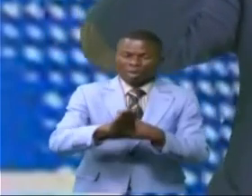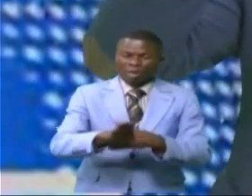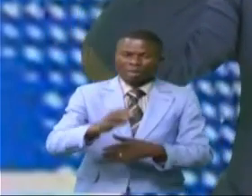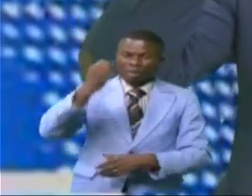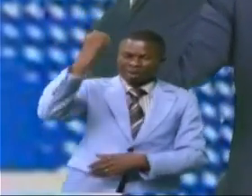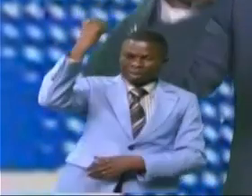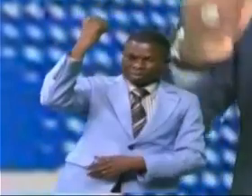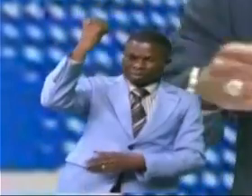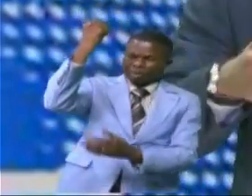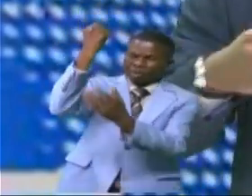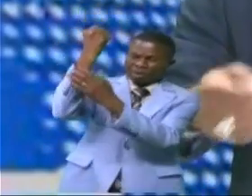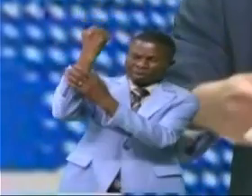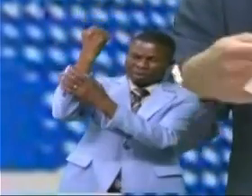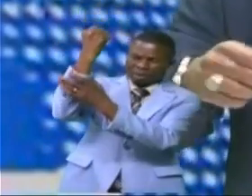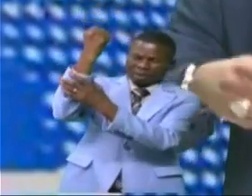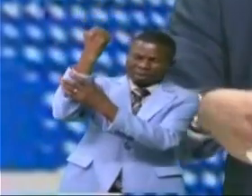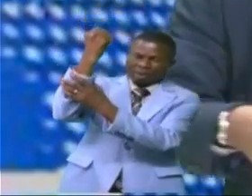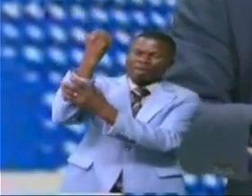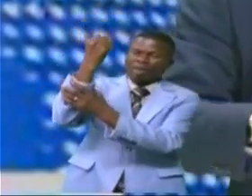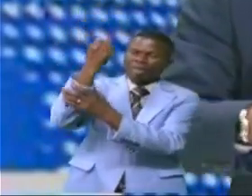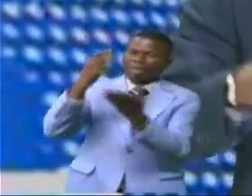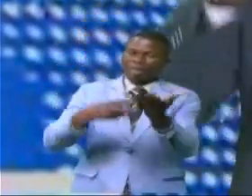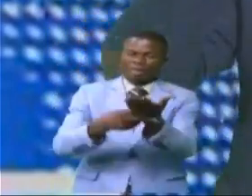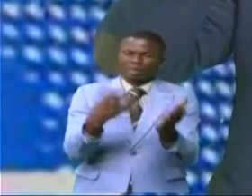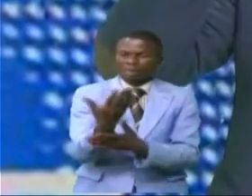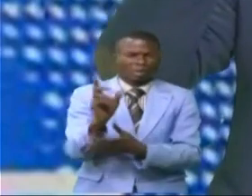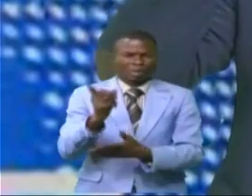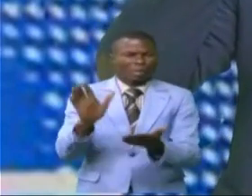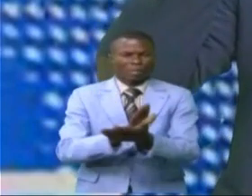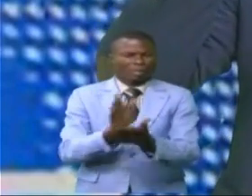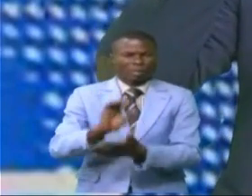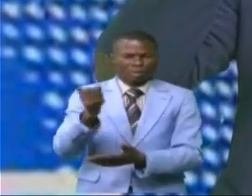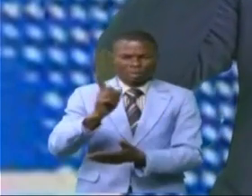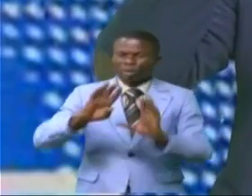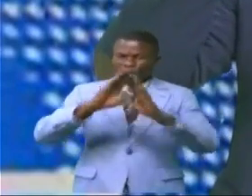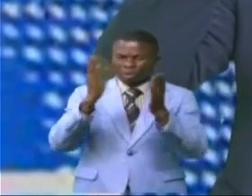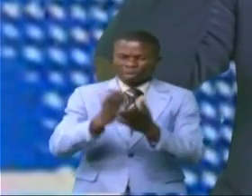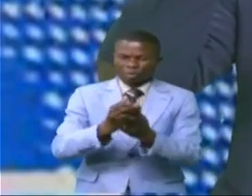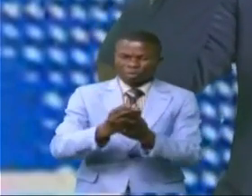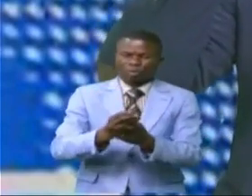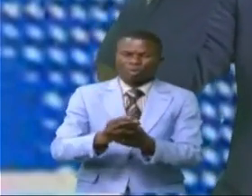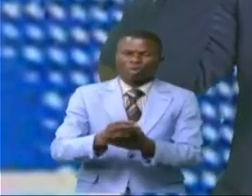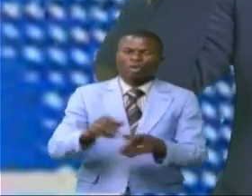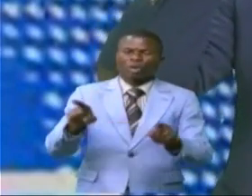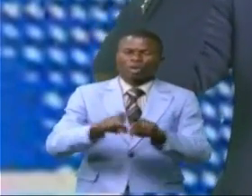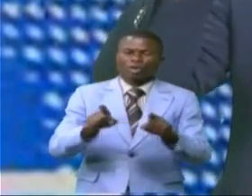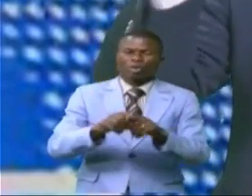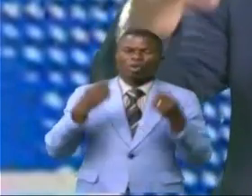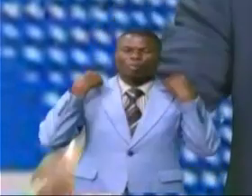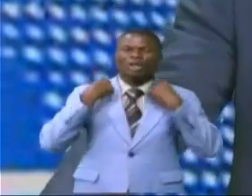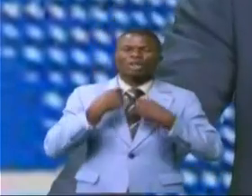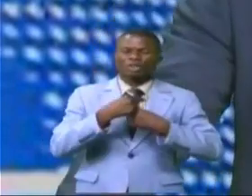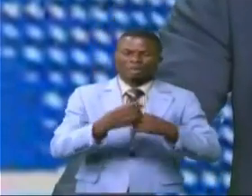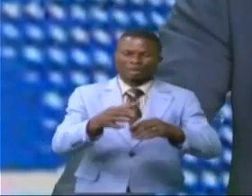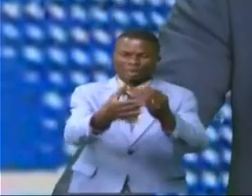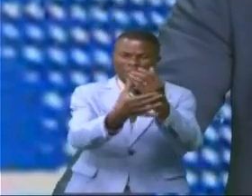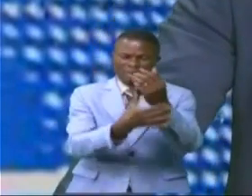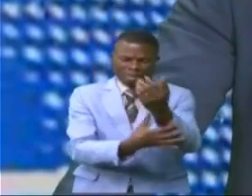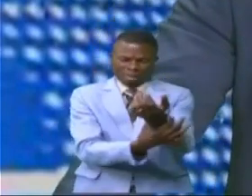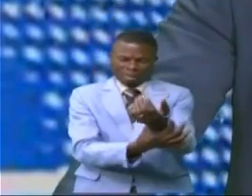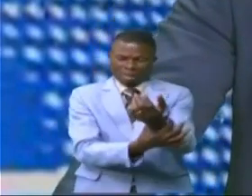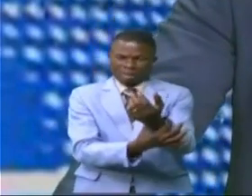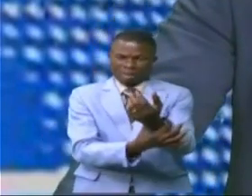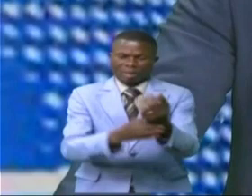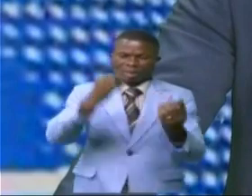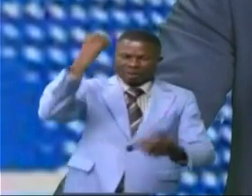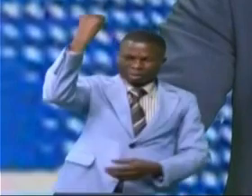être identifiés. Donc personne ne vient avec son ticket en main. On les a tous dans nos bras portés et on accède calmement dans un